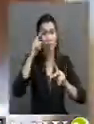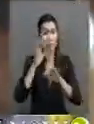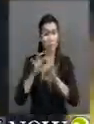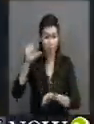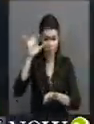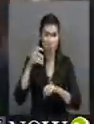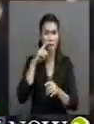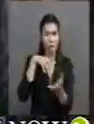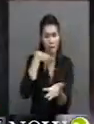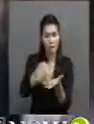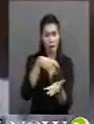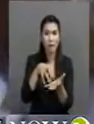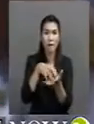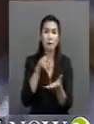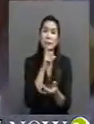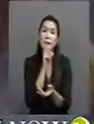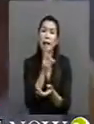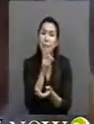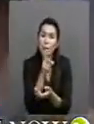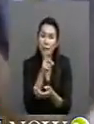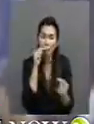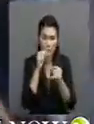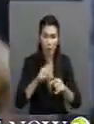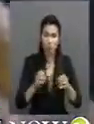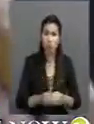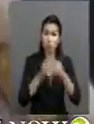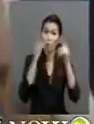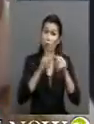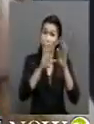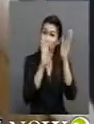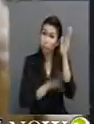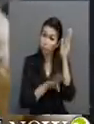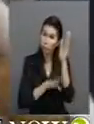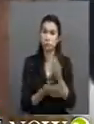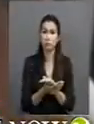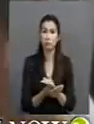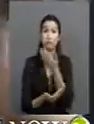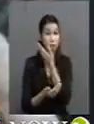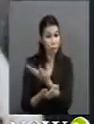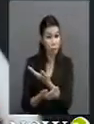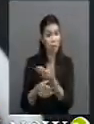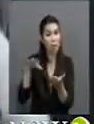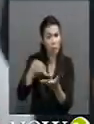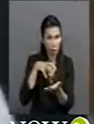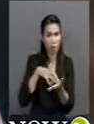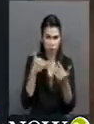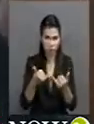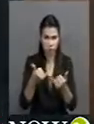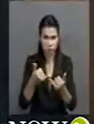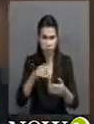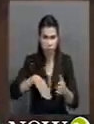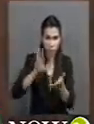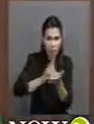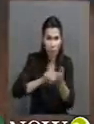ความคืบหน้าในคดีเหตุระเบิดที่เกิดขึ้นหลายจุดในพื้นที่ภาคใต้นะคะพลเอกประวิตรบอกว่าคดีมีความคืบหน้าไป